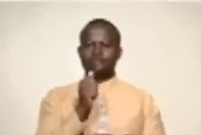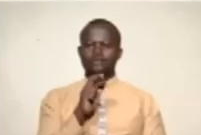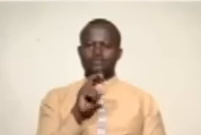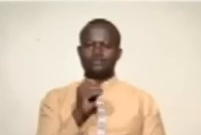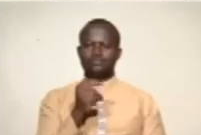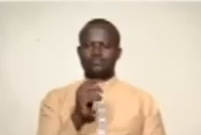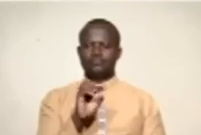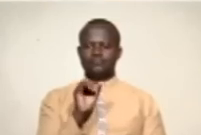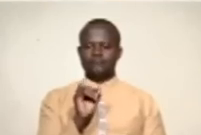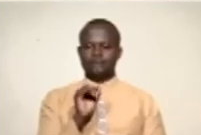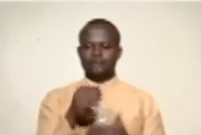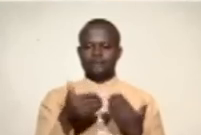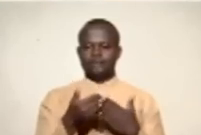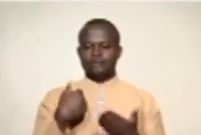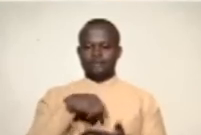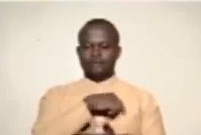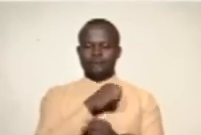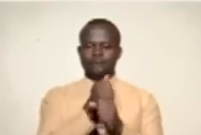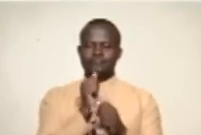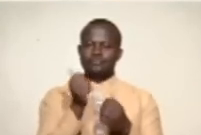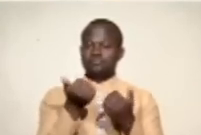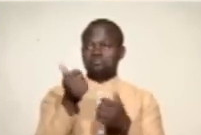nko gukora ibintu bijyanye na dayari